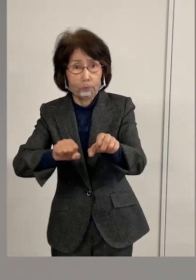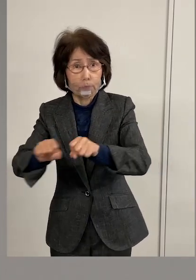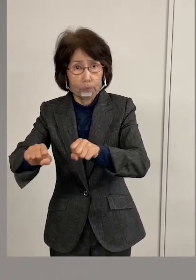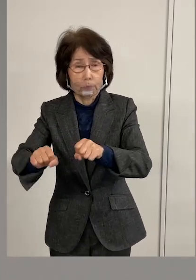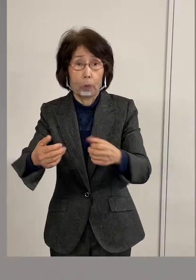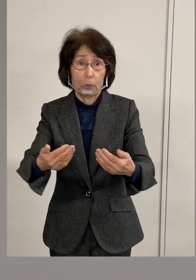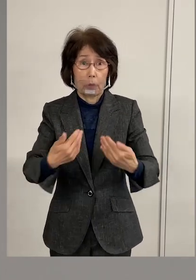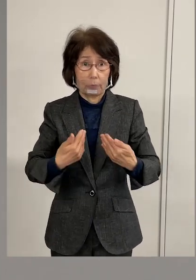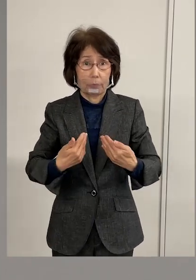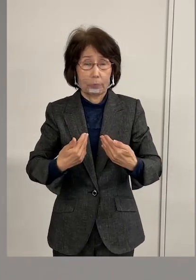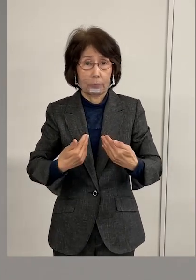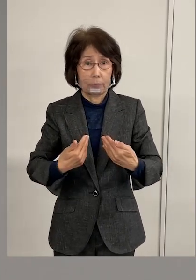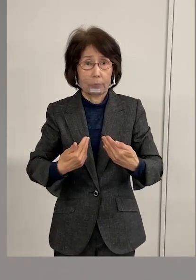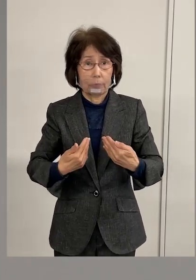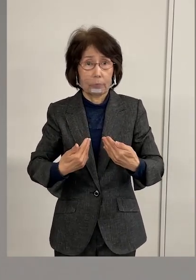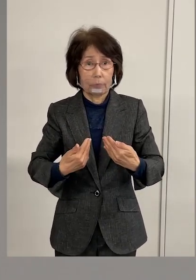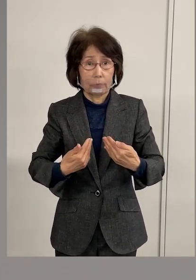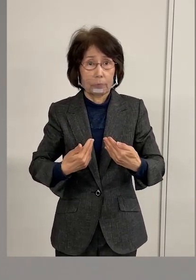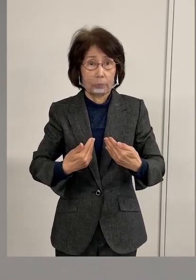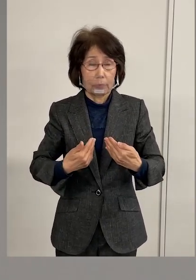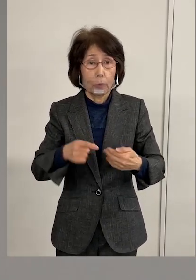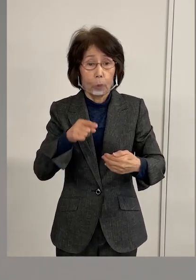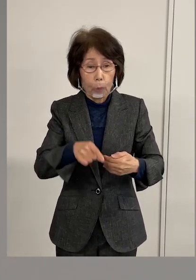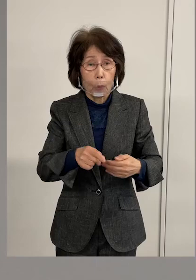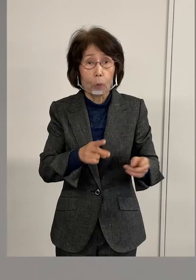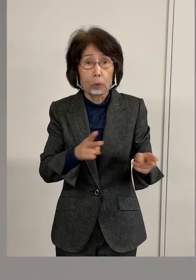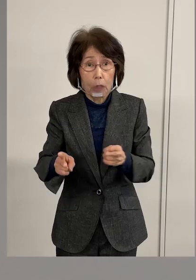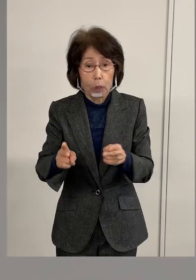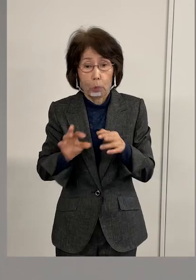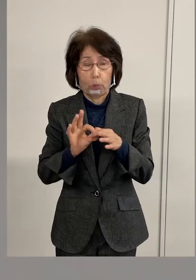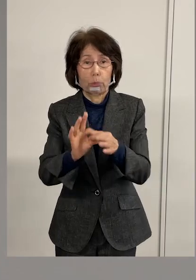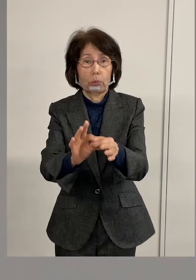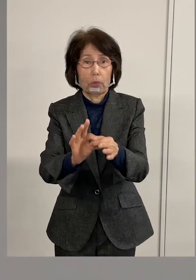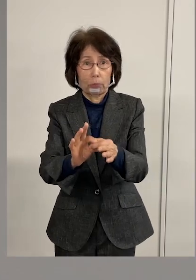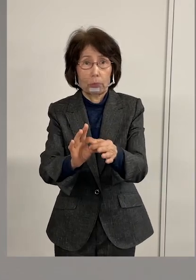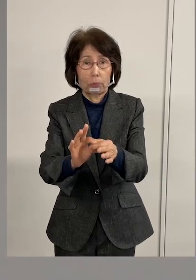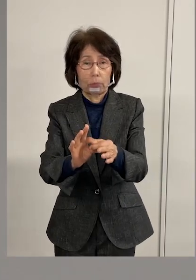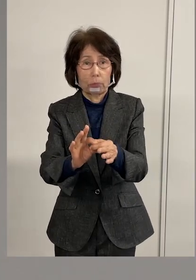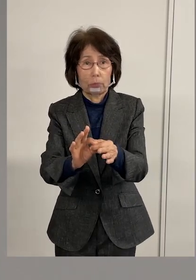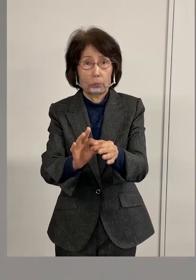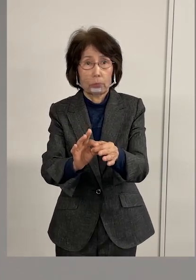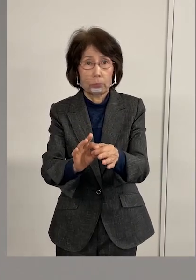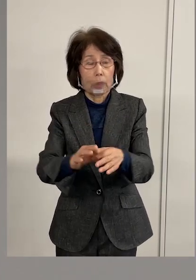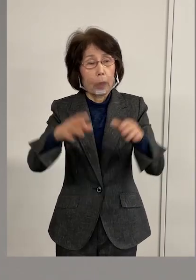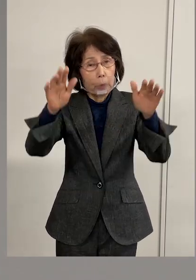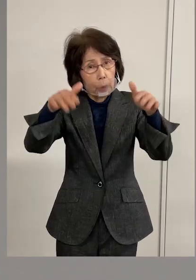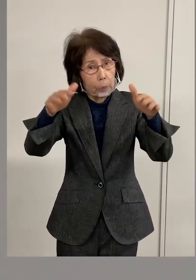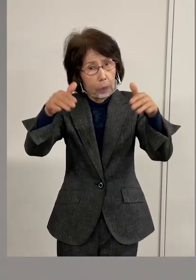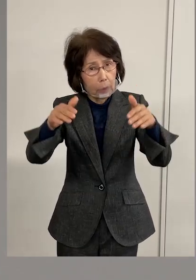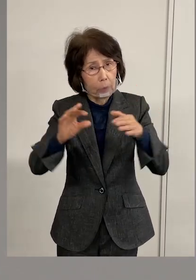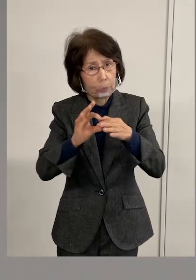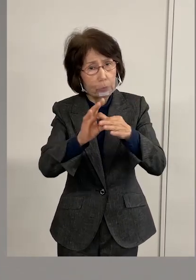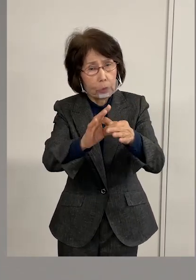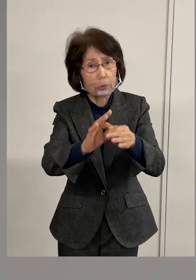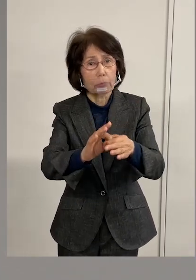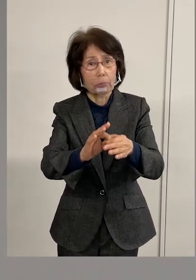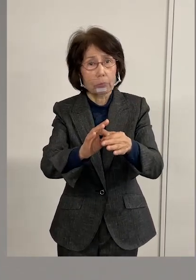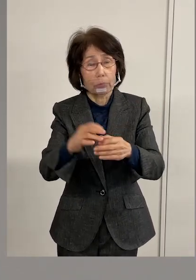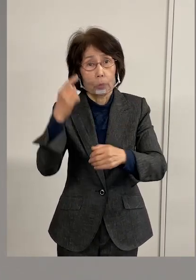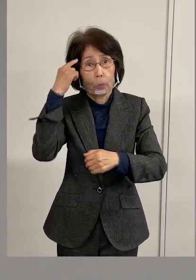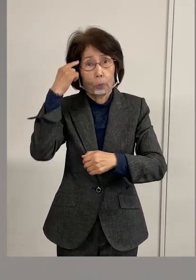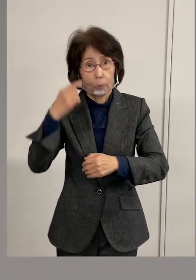ないといけませんので、まあ、登録制度そのものは続けていかないといけないと思いますし、まあ、呼びかけをしていかないといけないと思